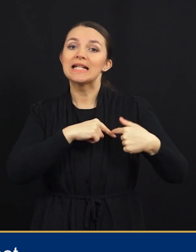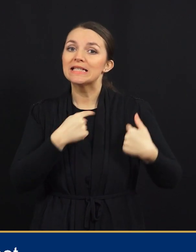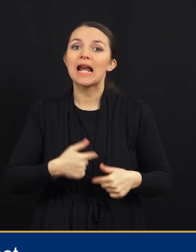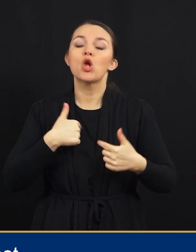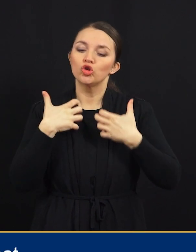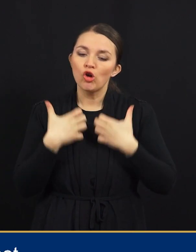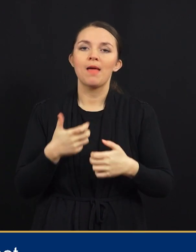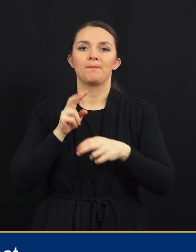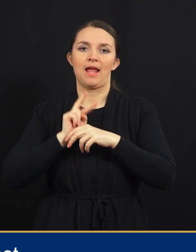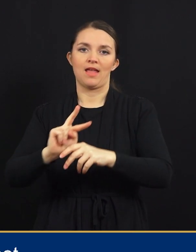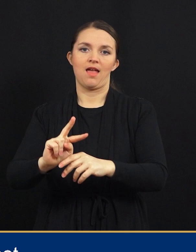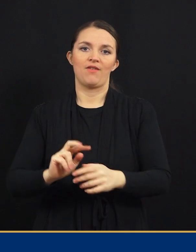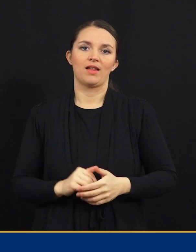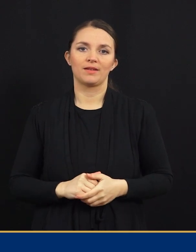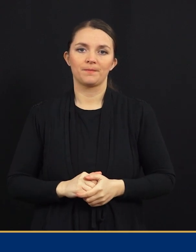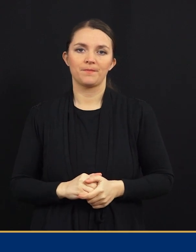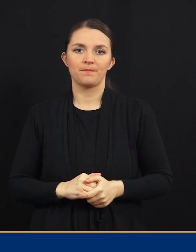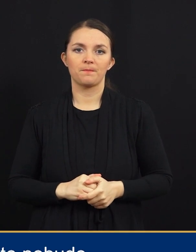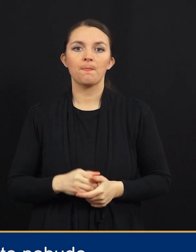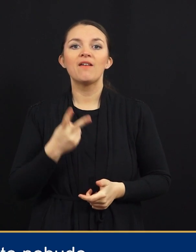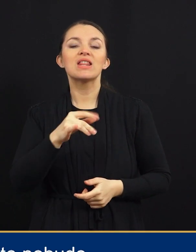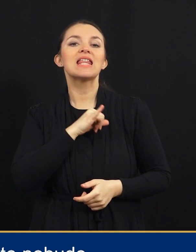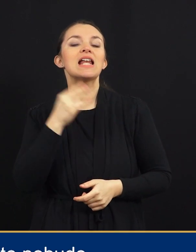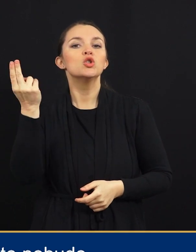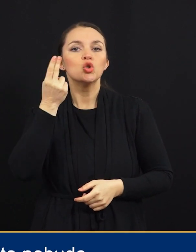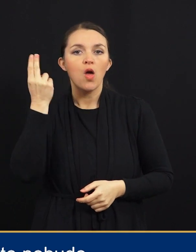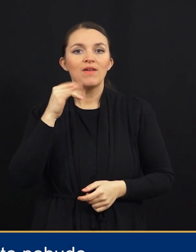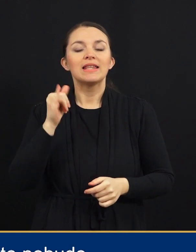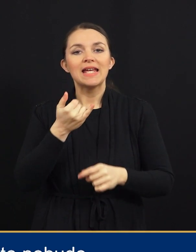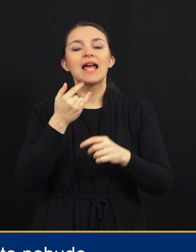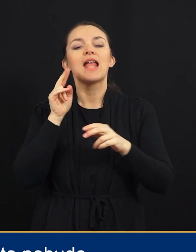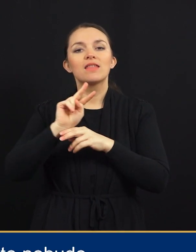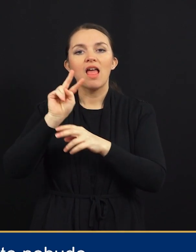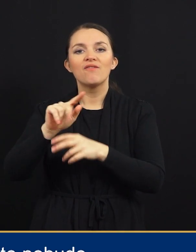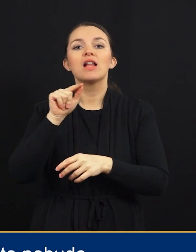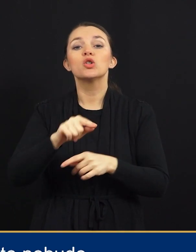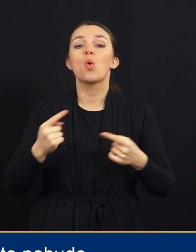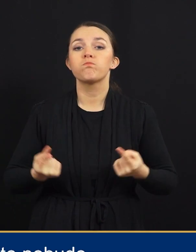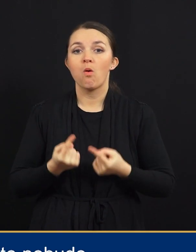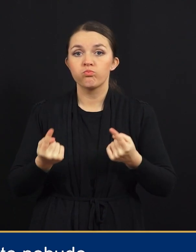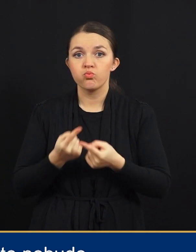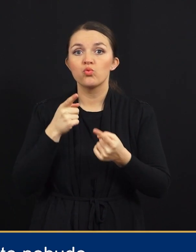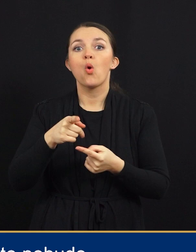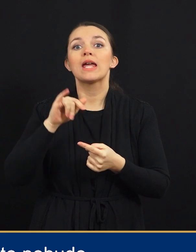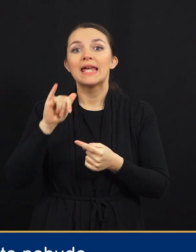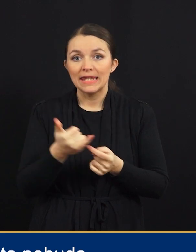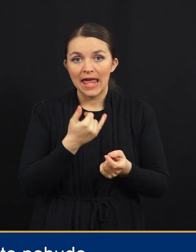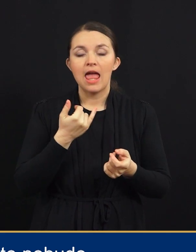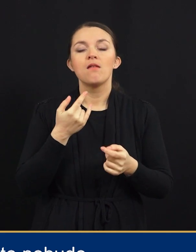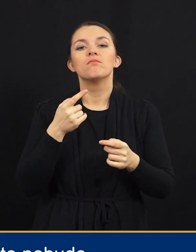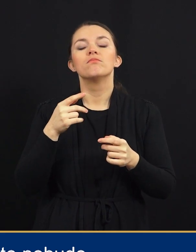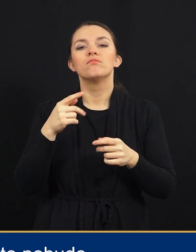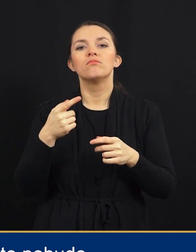iskreno želim nadaljevati. V interesu Slovenije je nadaljevati s to pobudo, ki je